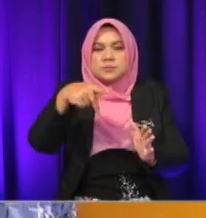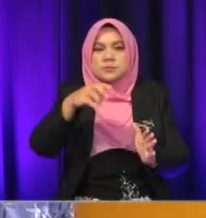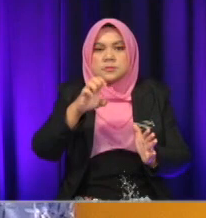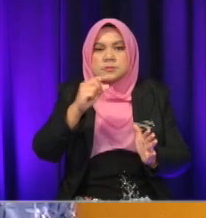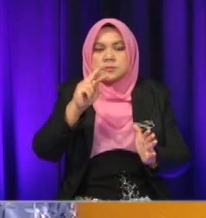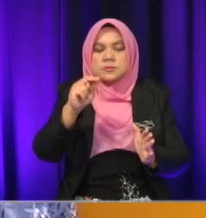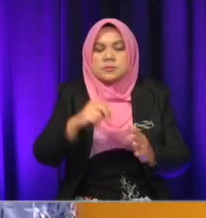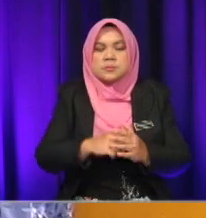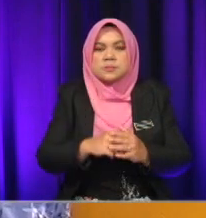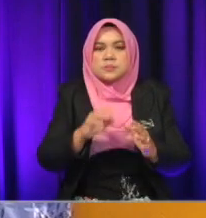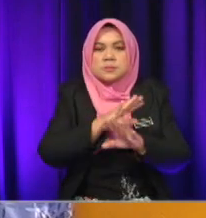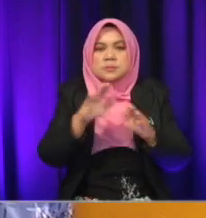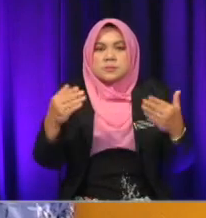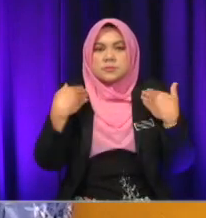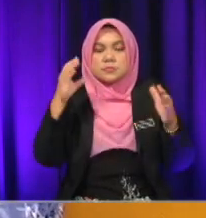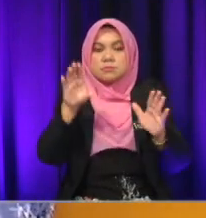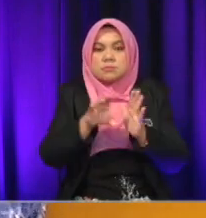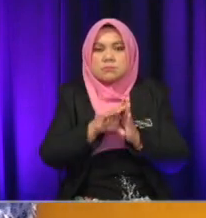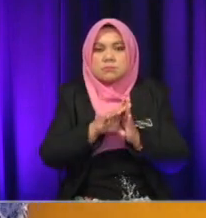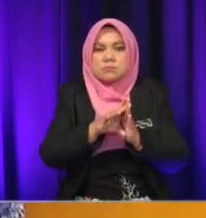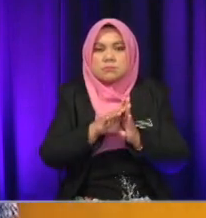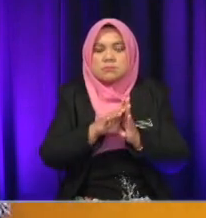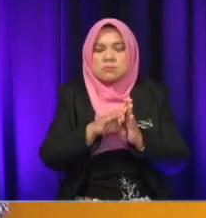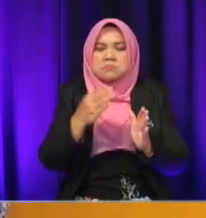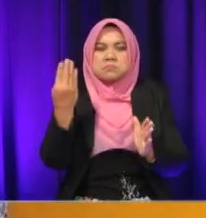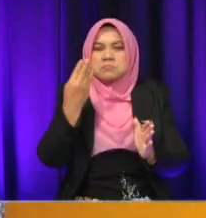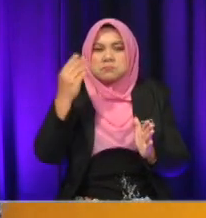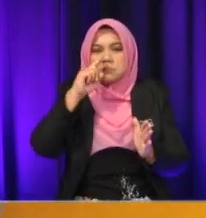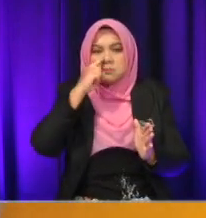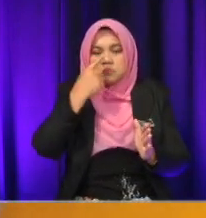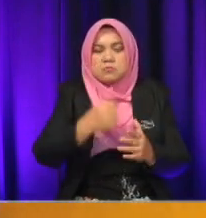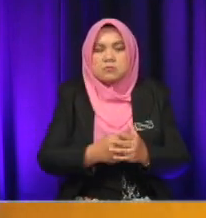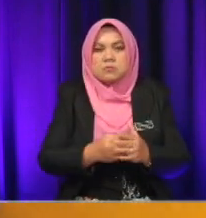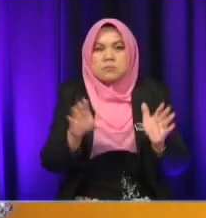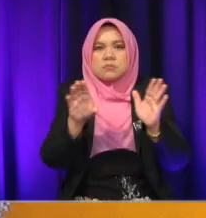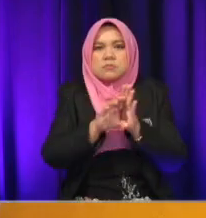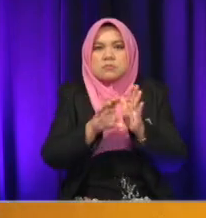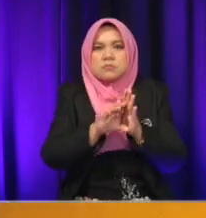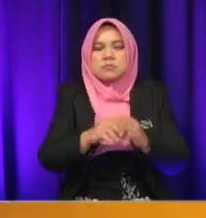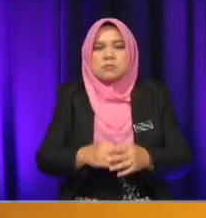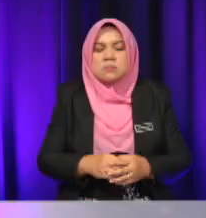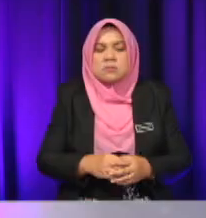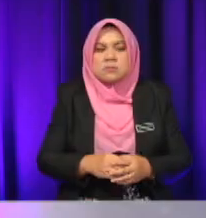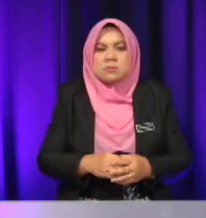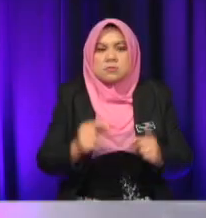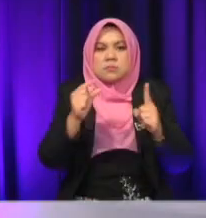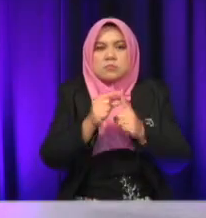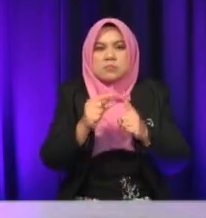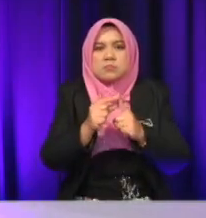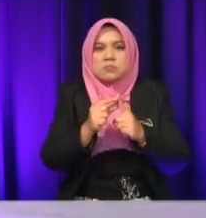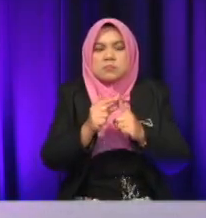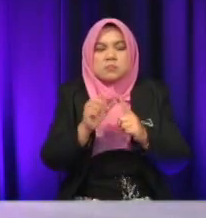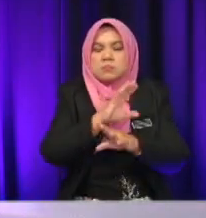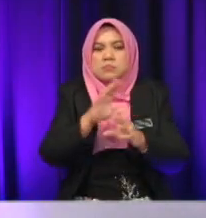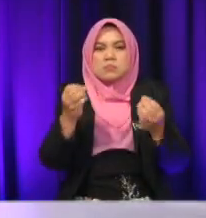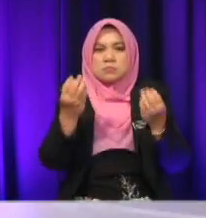gambar. Suram je baca je sebab kalau kita berhenti di traffic light, berapa banyak perkataan yang kita boleh baca? Tak